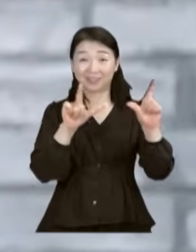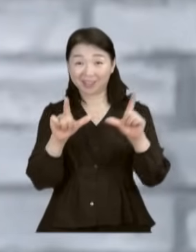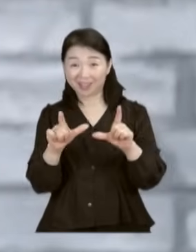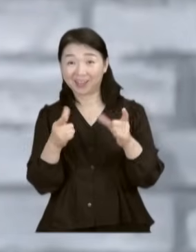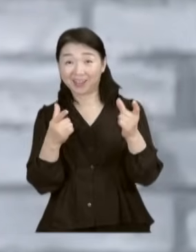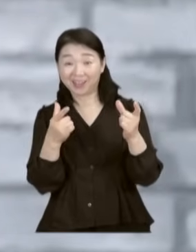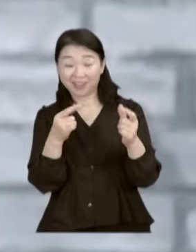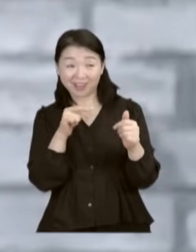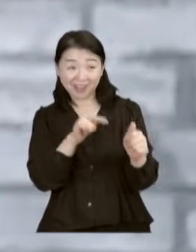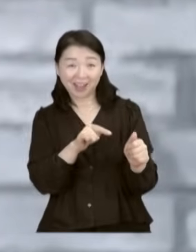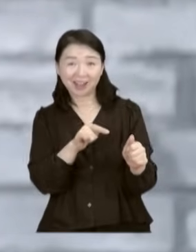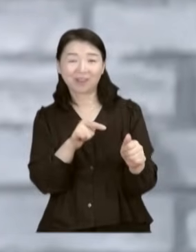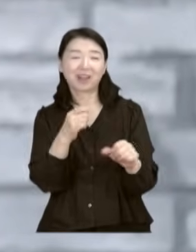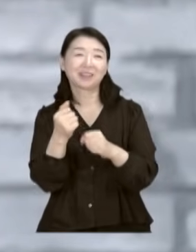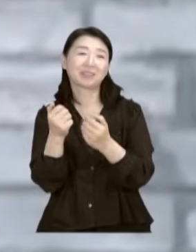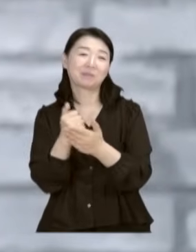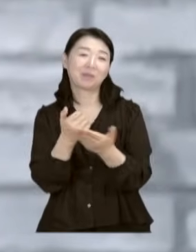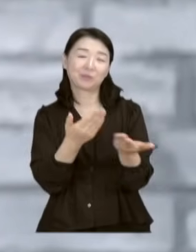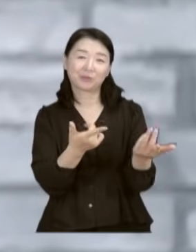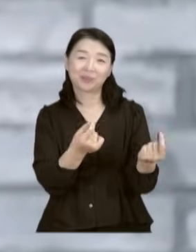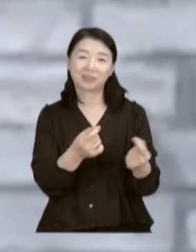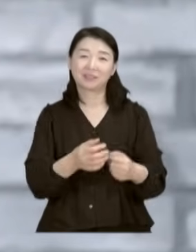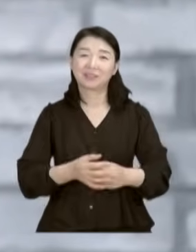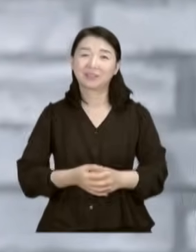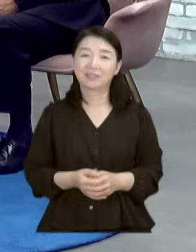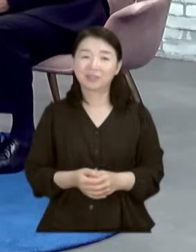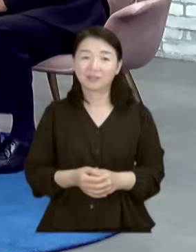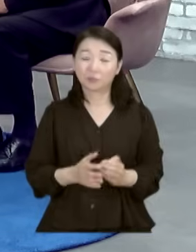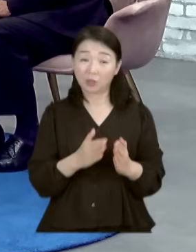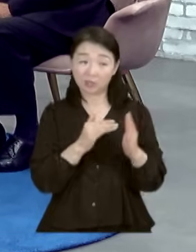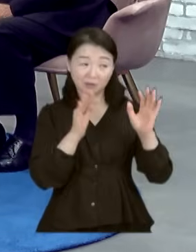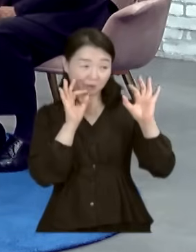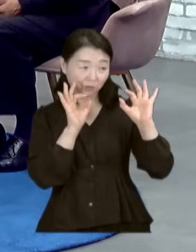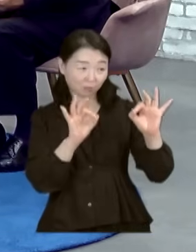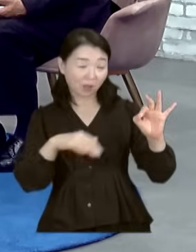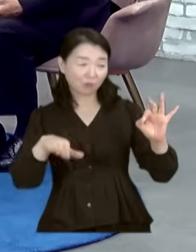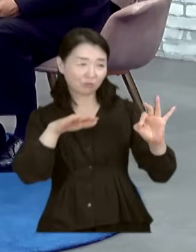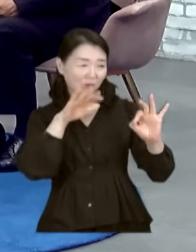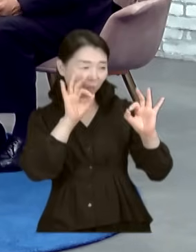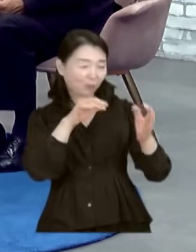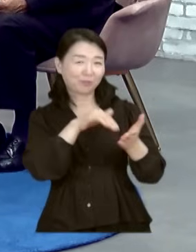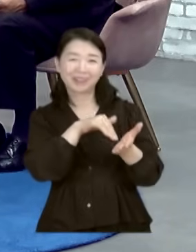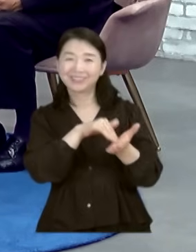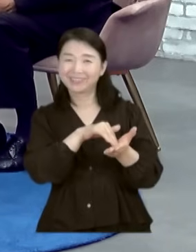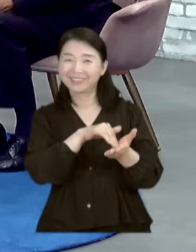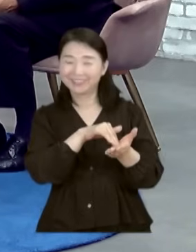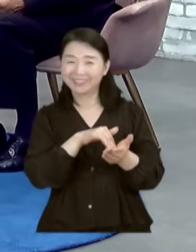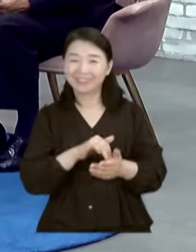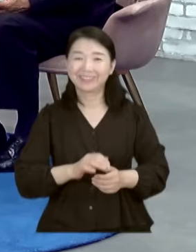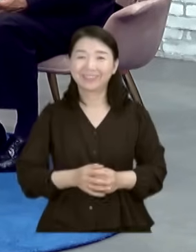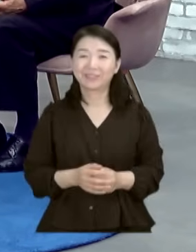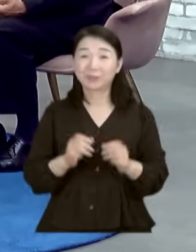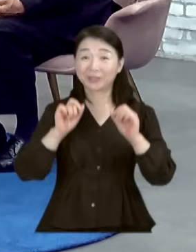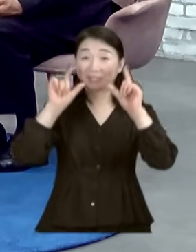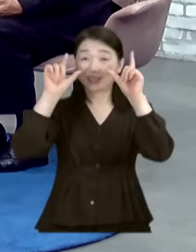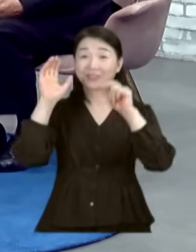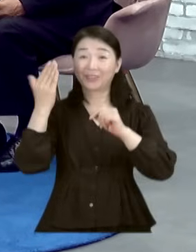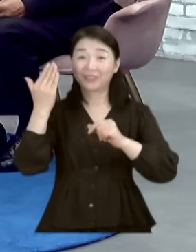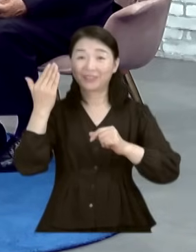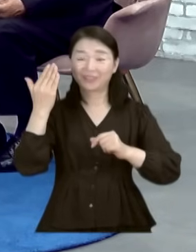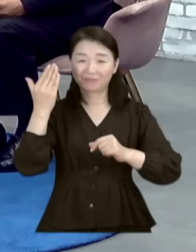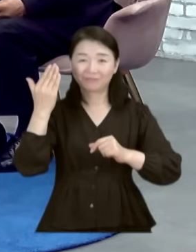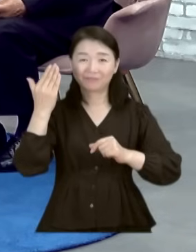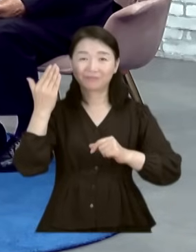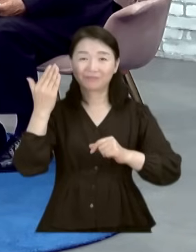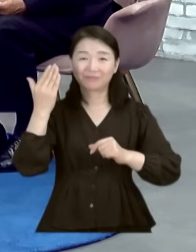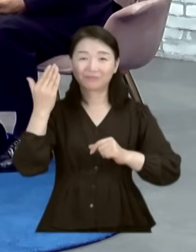하나님께서 그렇게 또 만들어 주신 건 아닌가 그리고 또 이런 가정을 보면서 저희가 또 반성을 하게 되고요 저희가 또